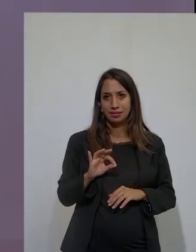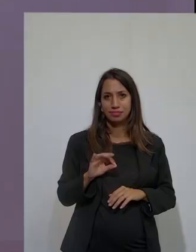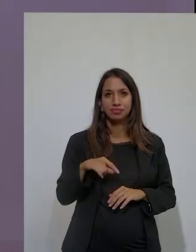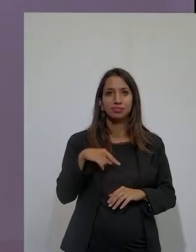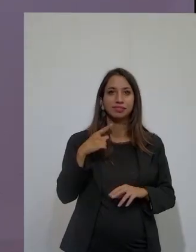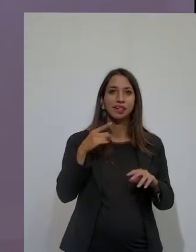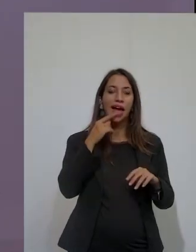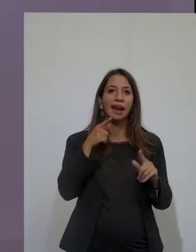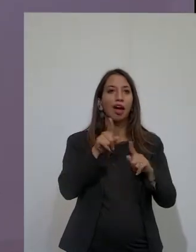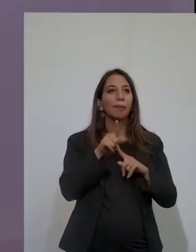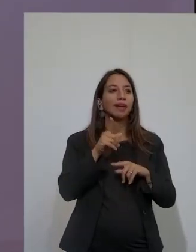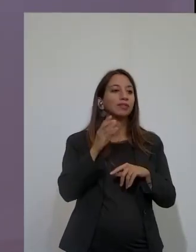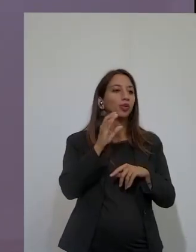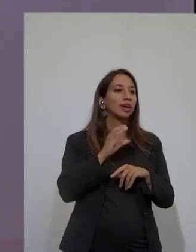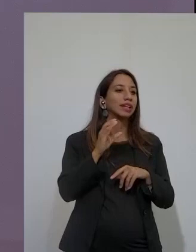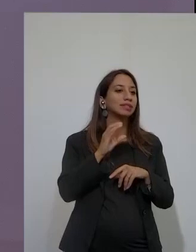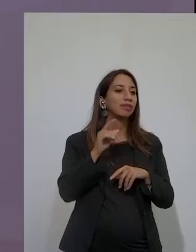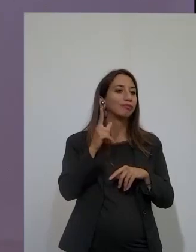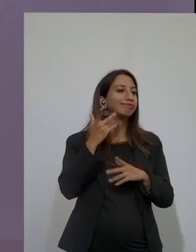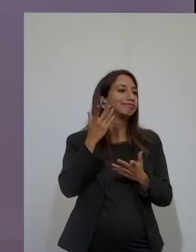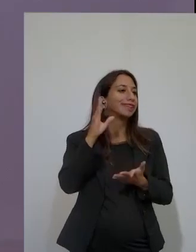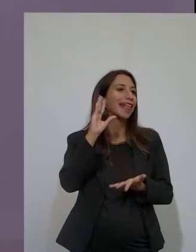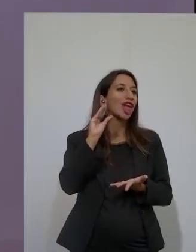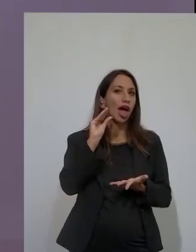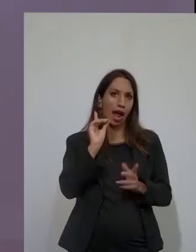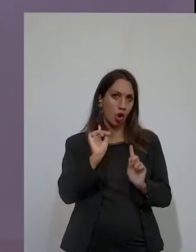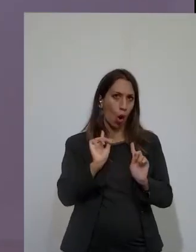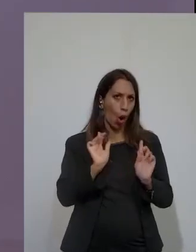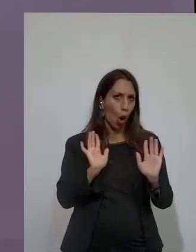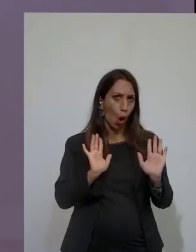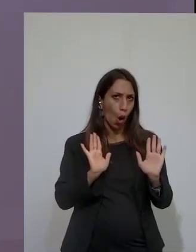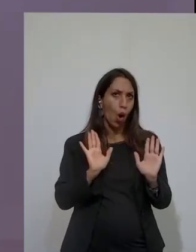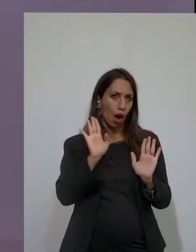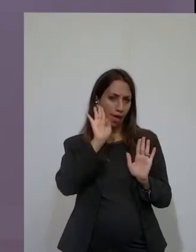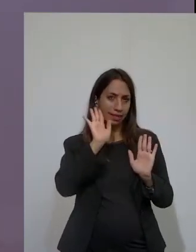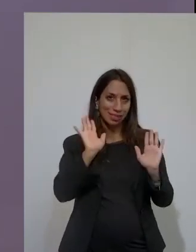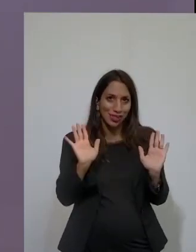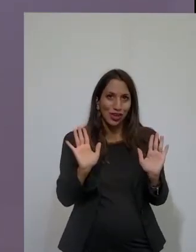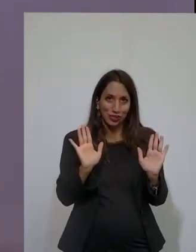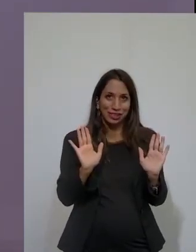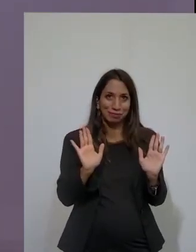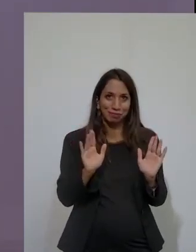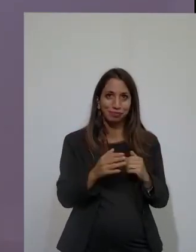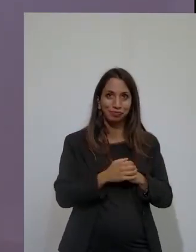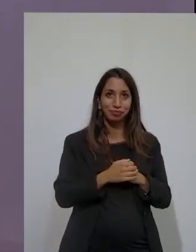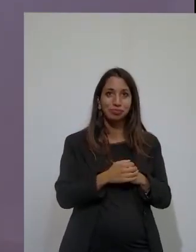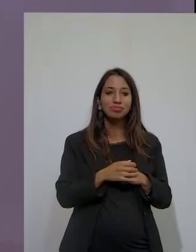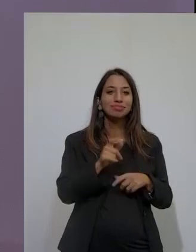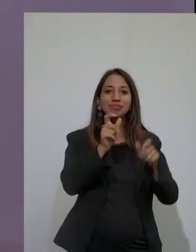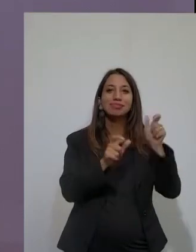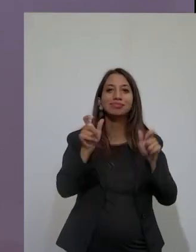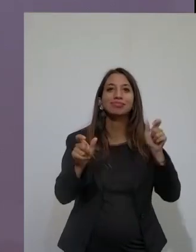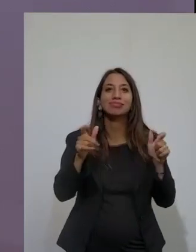ignorante, fra virgolette. Il target è un target trasversale, quindi abbiamo un po' tutte le